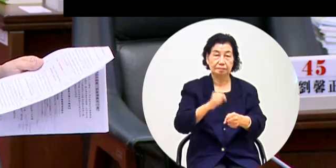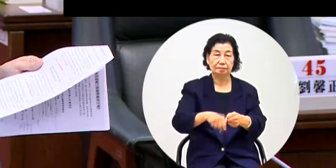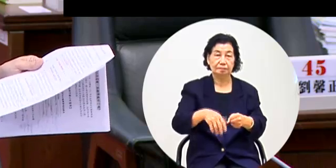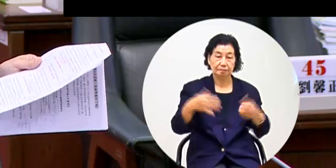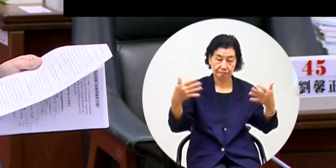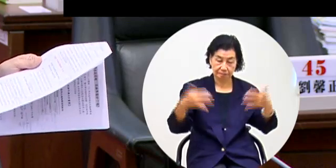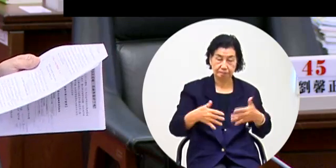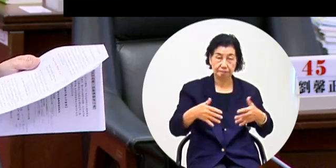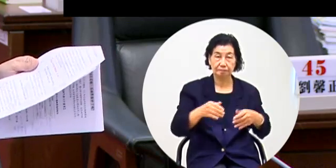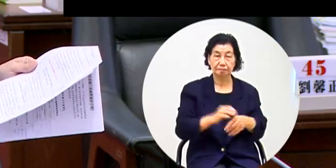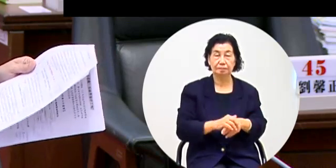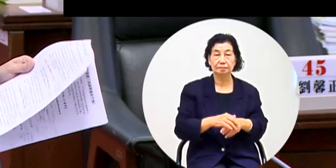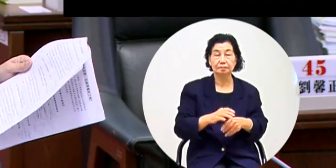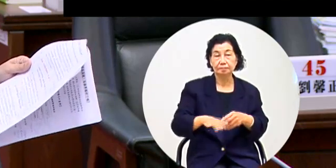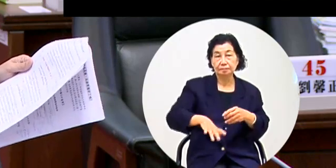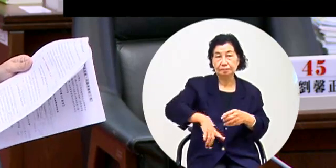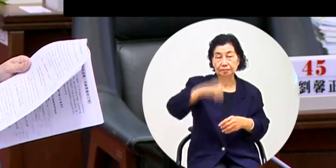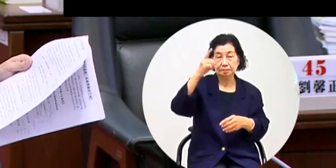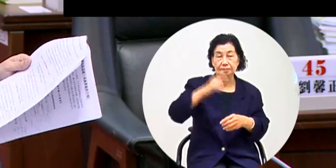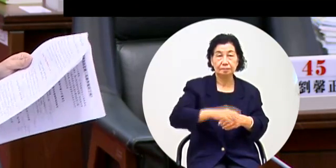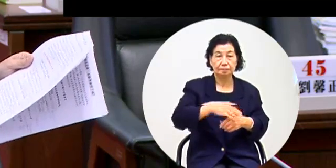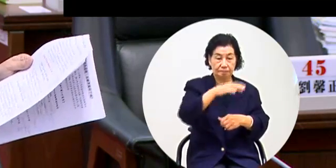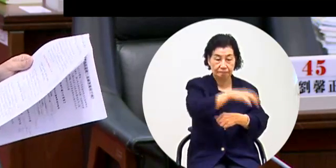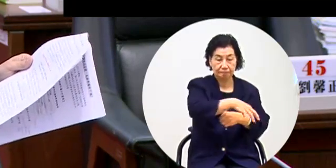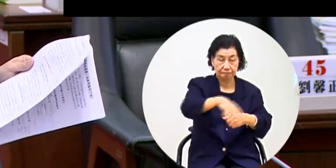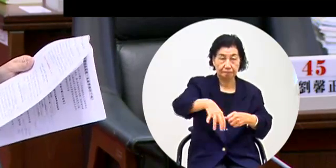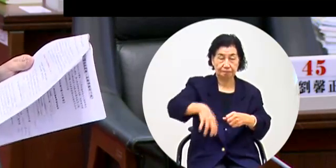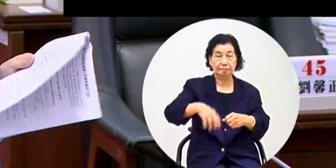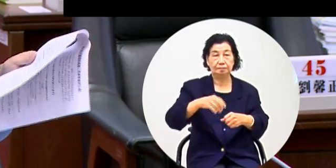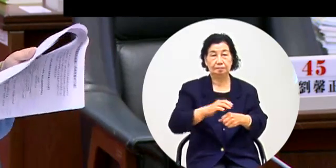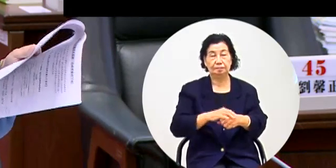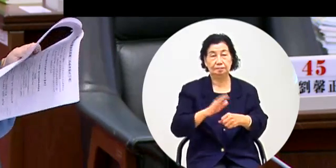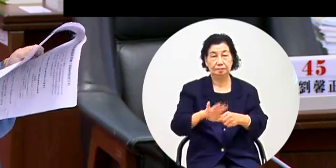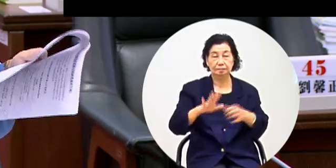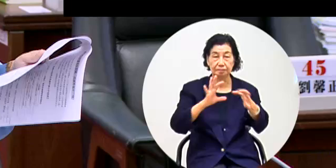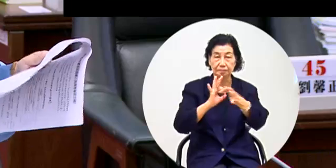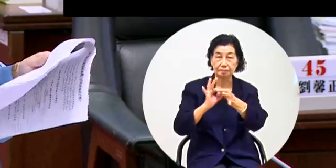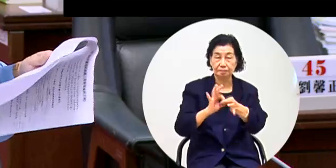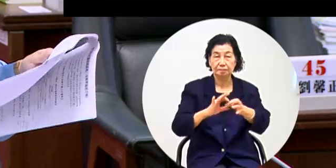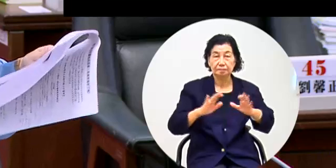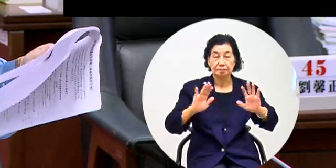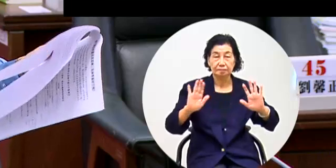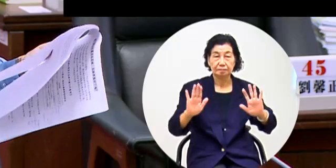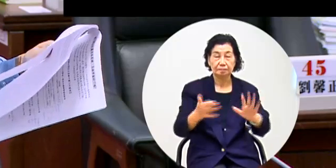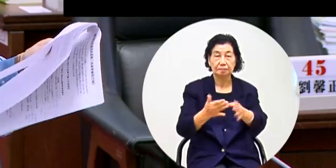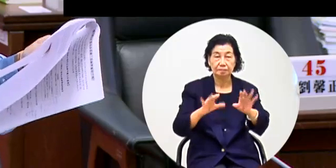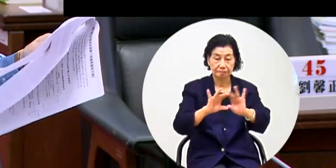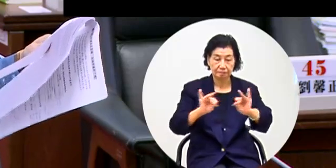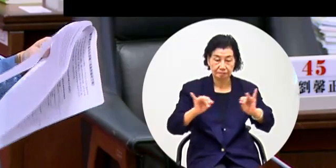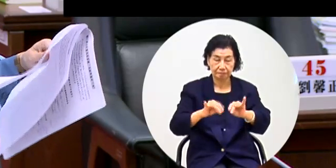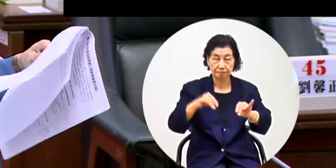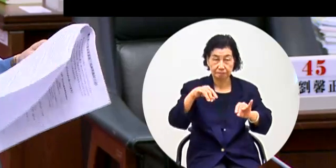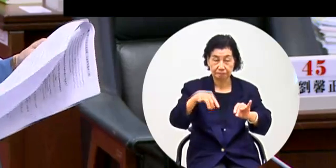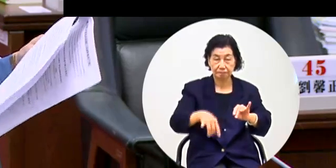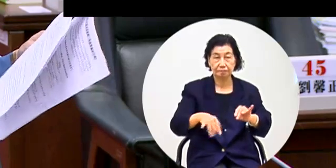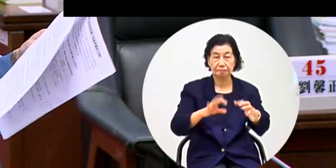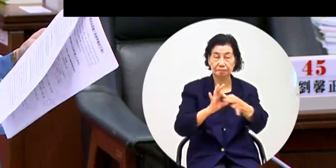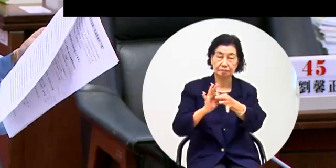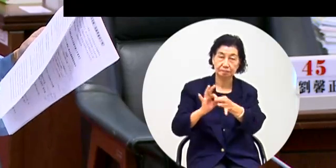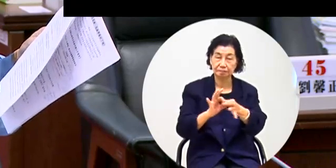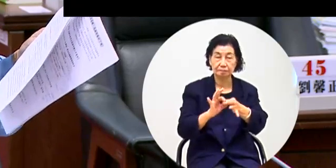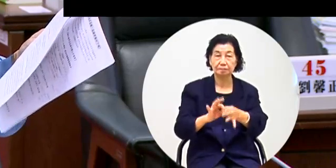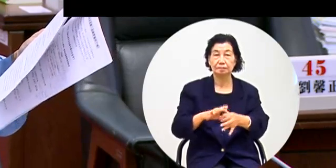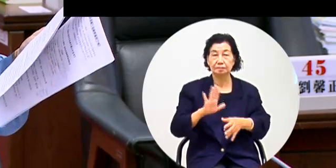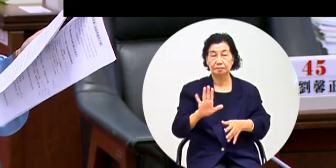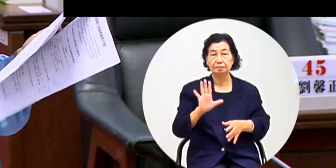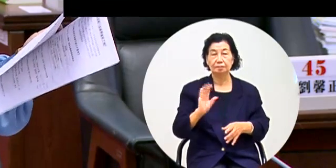有没有跟国土计划里面相关的内容，而且就要即刻的做进行哦。那当然，这个计划里头，其实它因为牵涉到